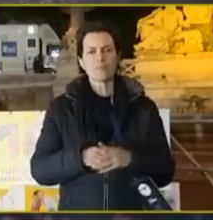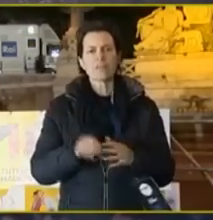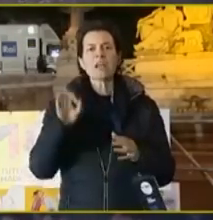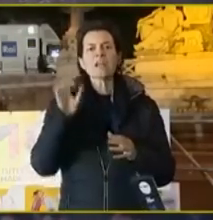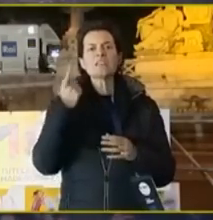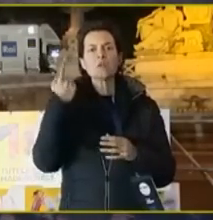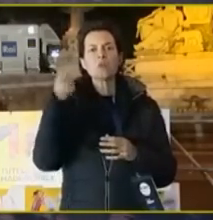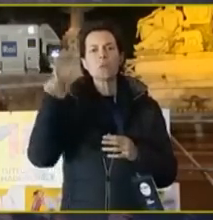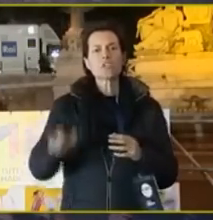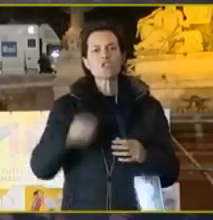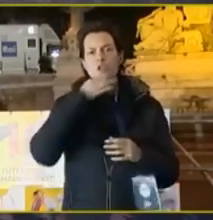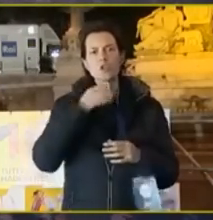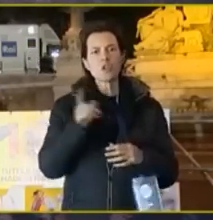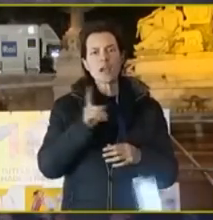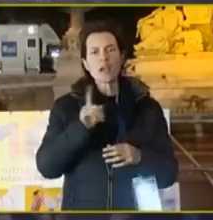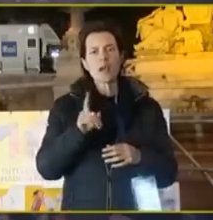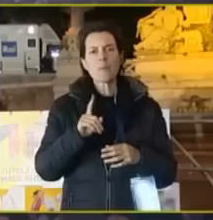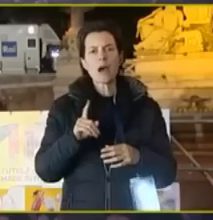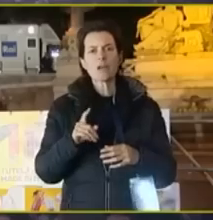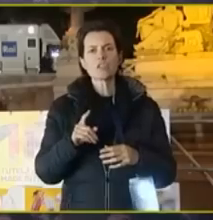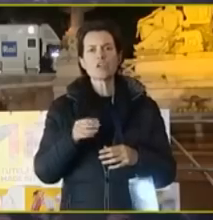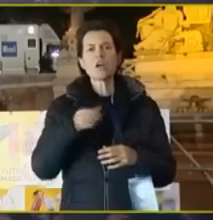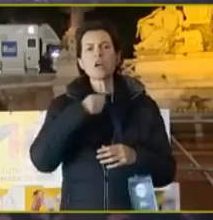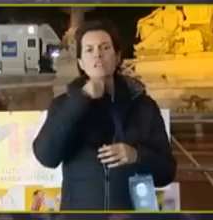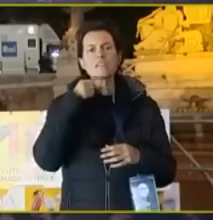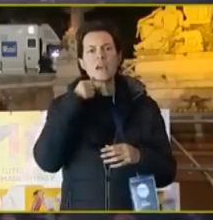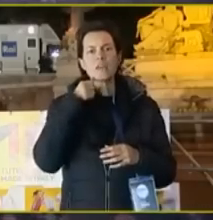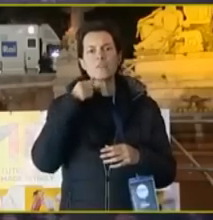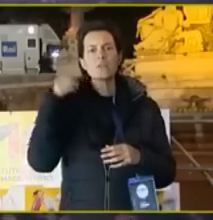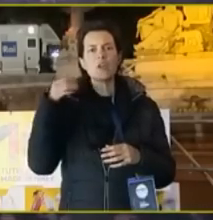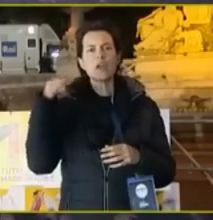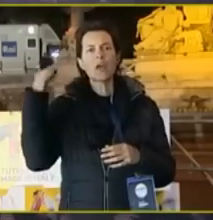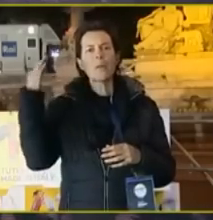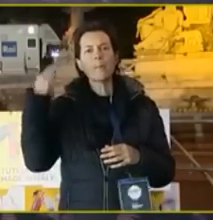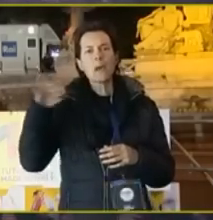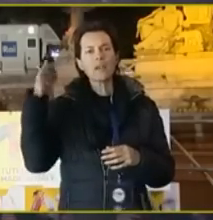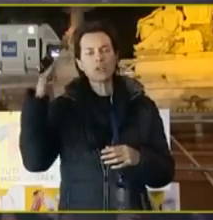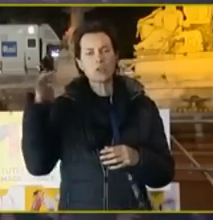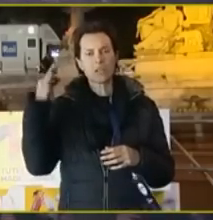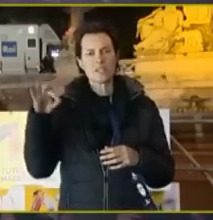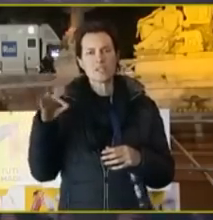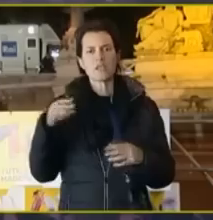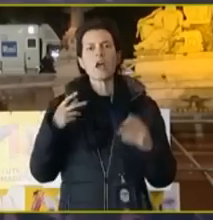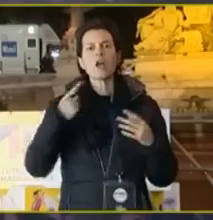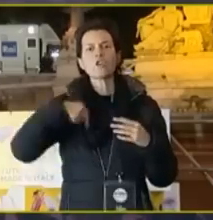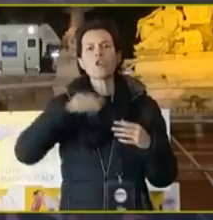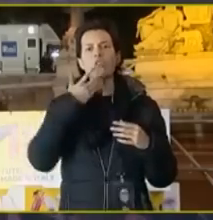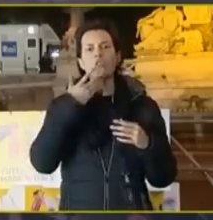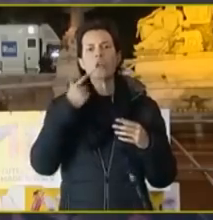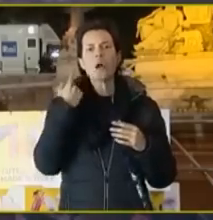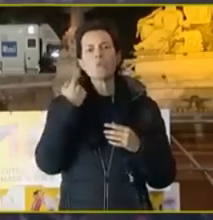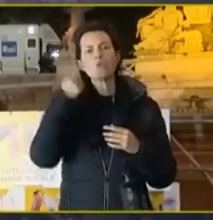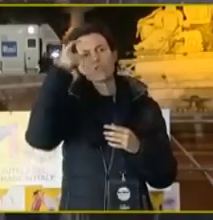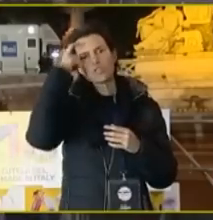casa, competenza. Se uno è bravo, va avanti, meritocrazia. Questo è quello che pretendiamo da uno Stato onesto.